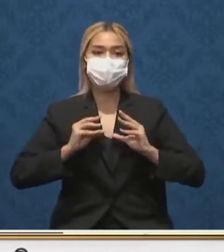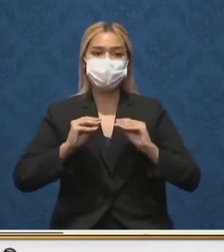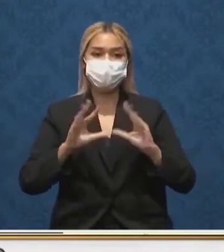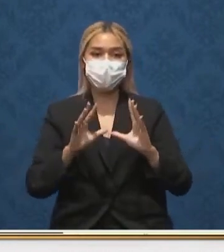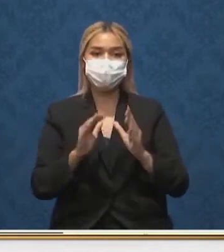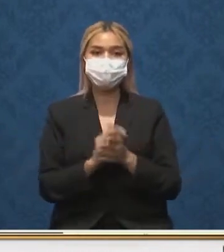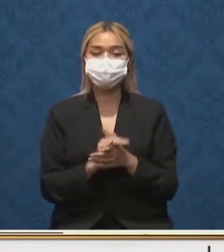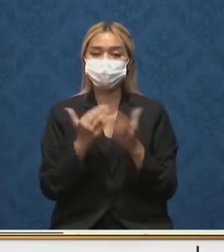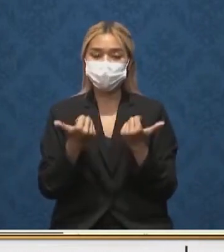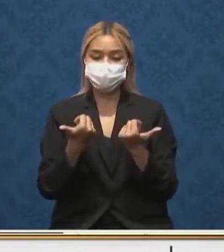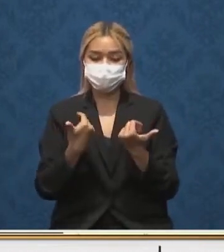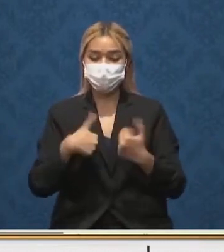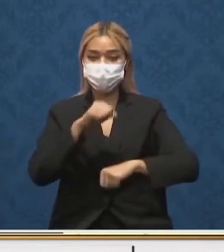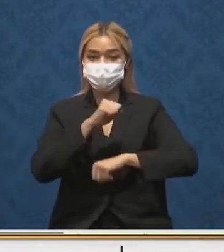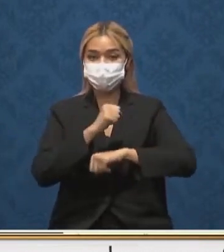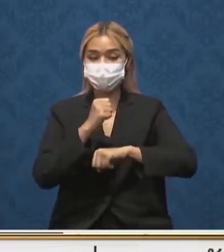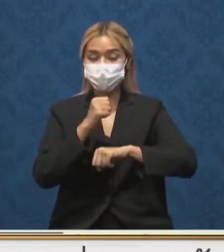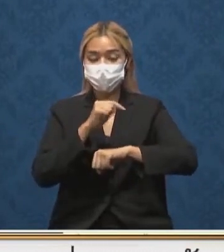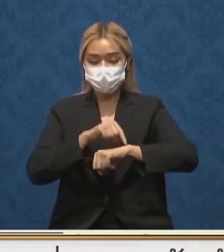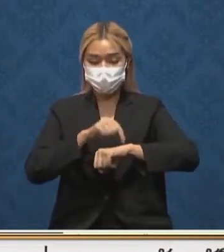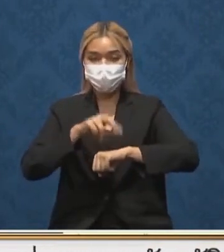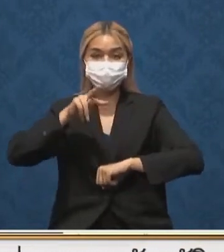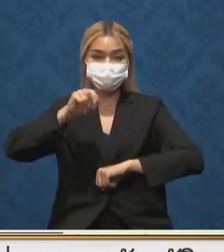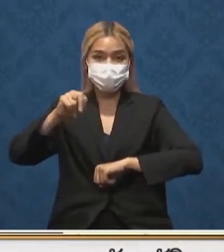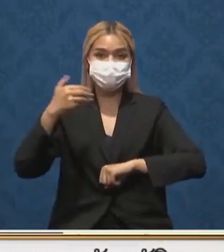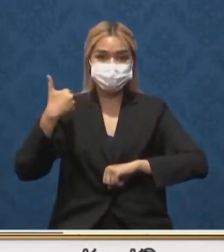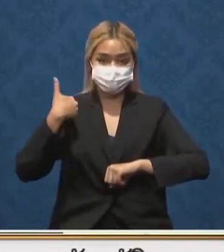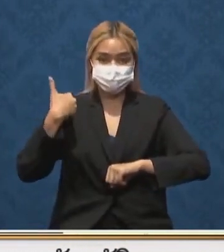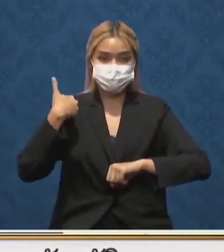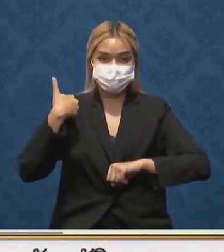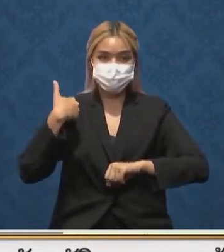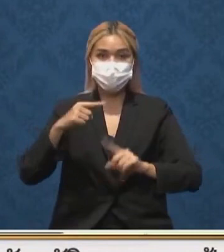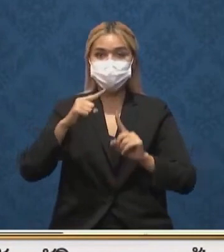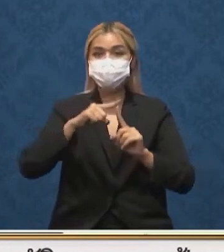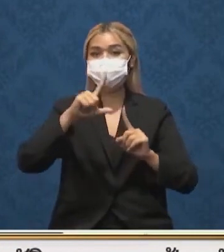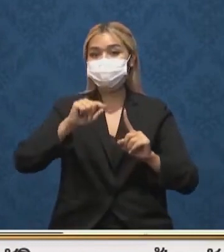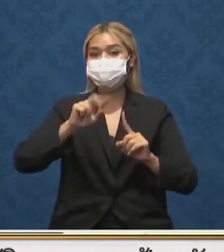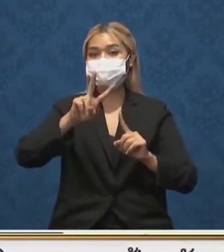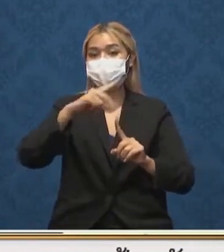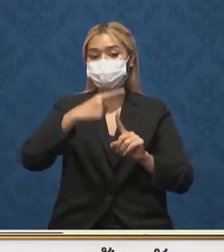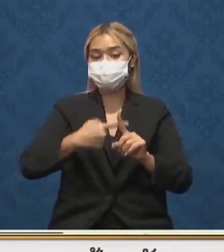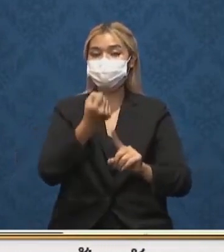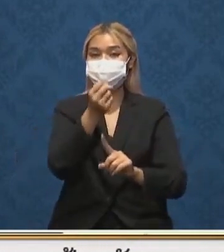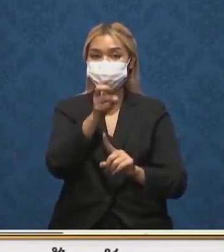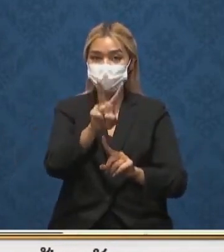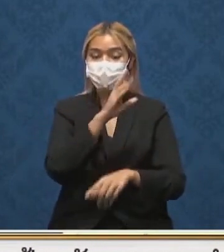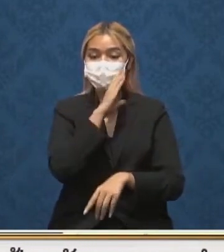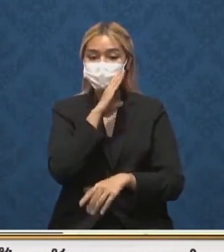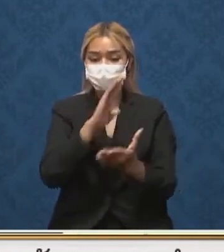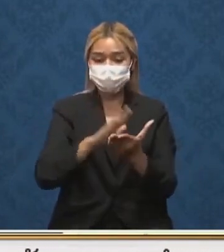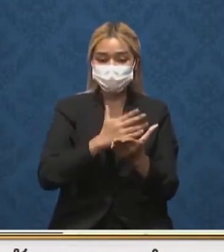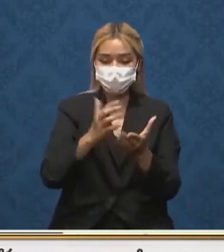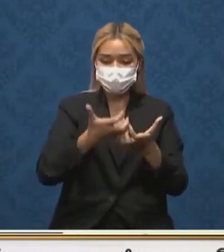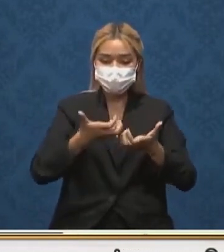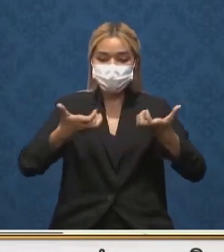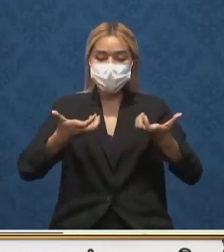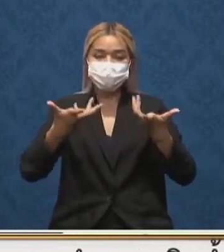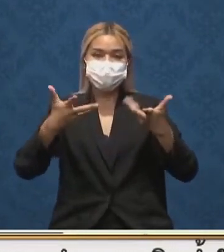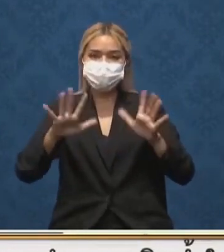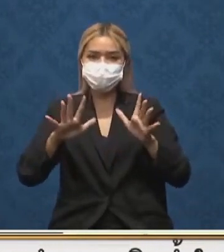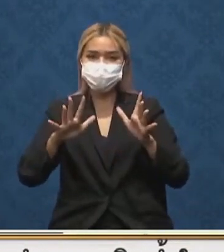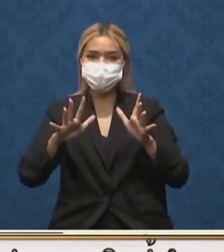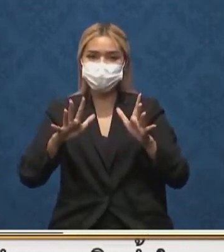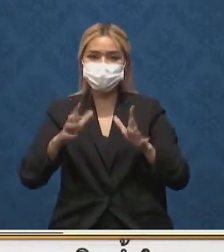นัดกันประมาณวันที่ 22เดือนธันวาคมจะไปมาอีกครั้งหนึถ้าไม่แบ่งแยกศาลก็ไม่มีแนวทางที่จะ